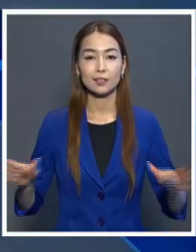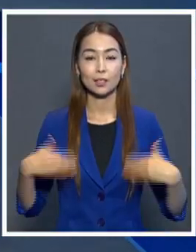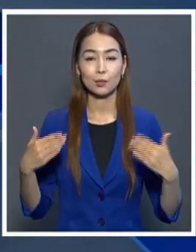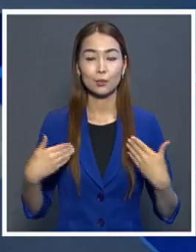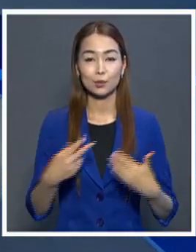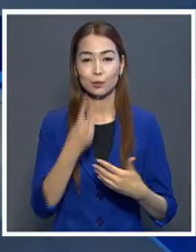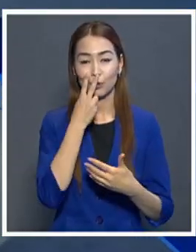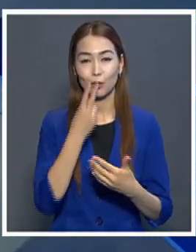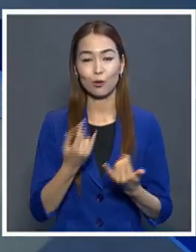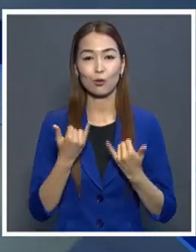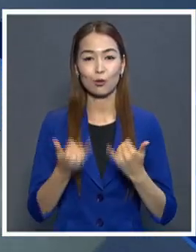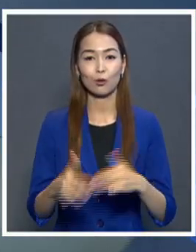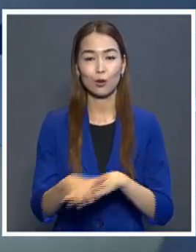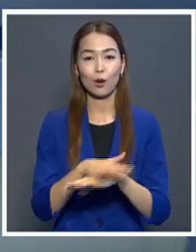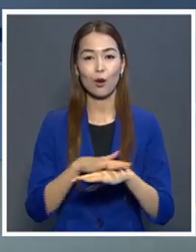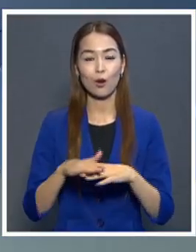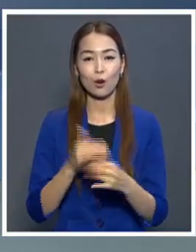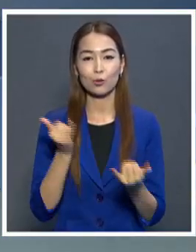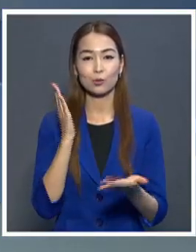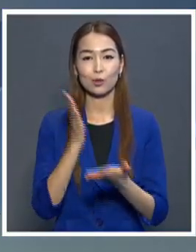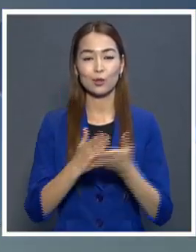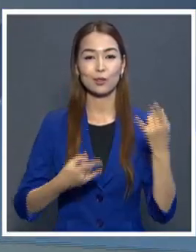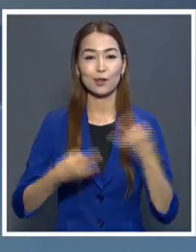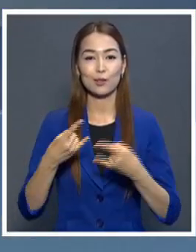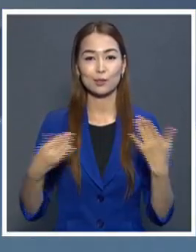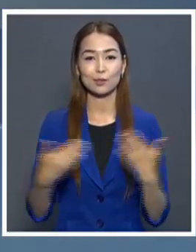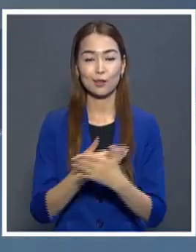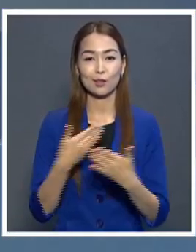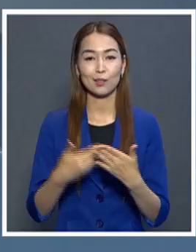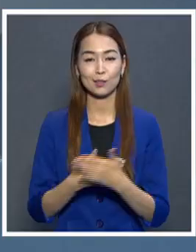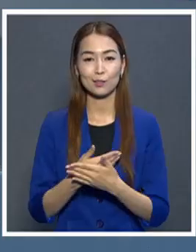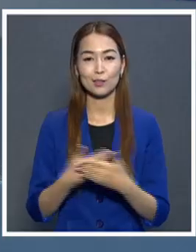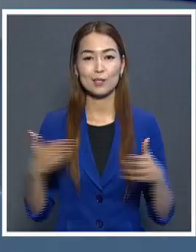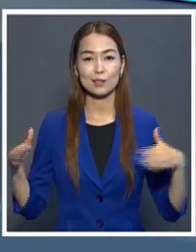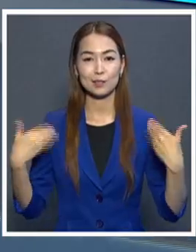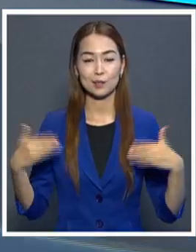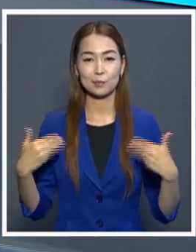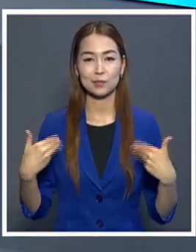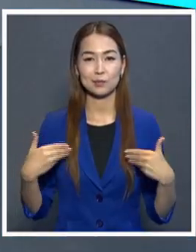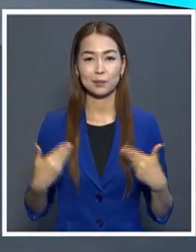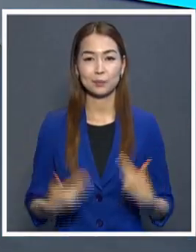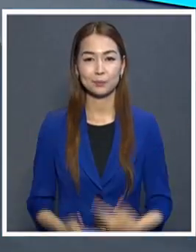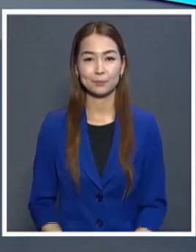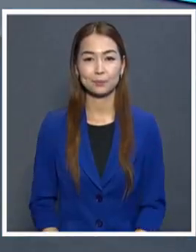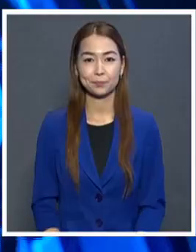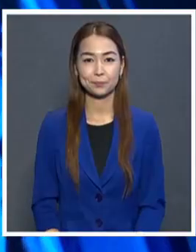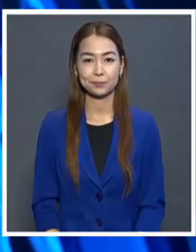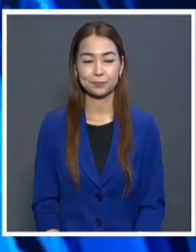Армысыздар, құрметті көрермен, ұлттық арнаның тікелей эфирінде ақпарат студияда Қайрат Айдас және Айдана Өтегенова.